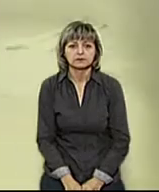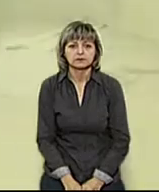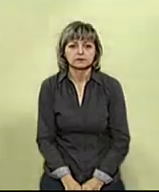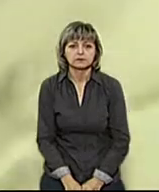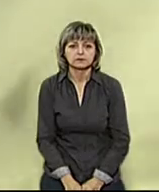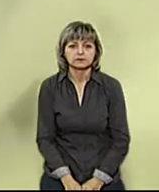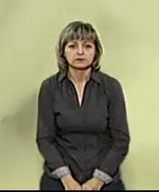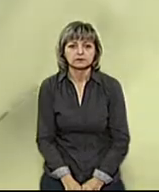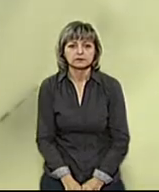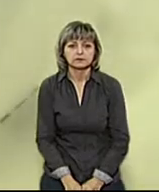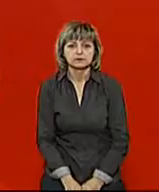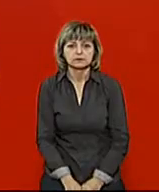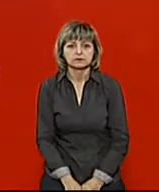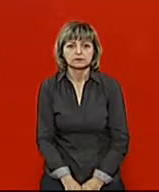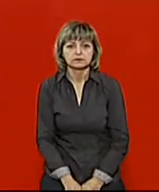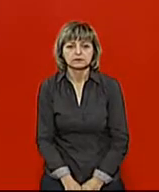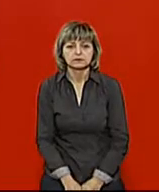Луцьк.